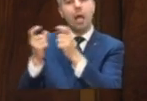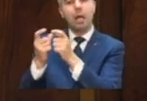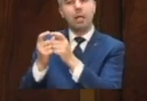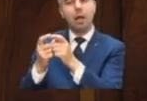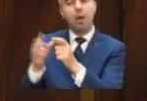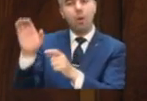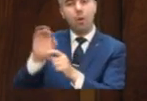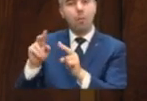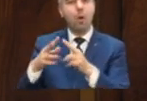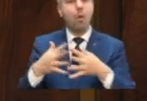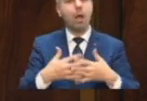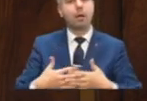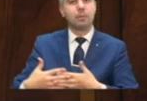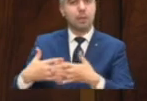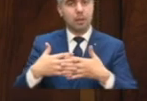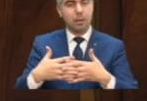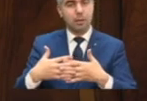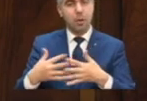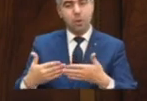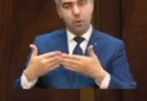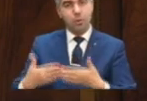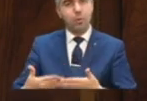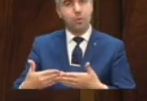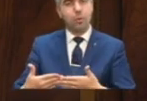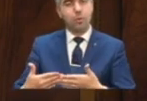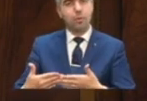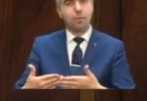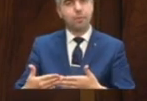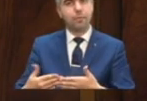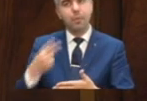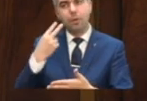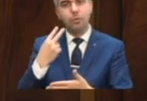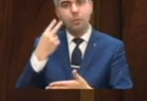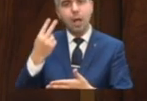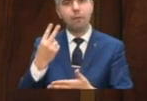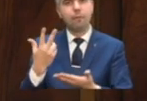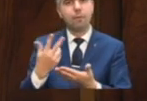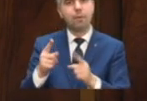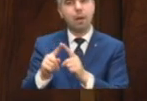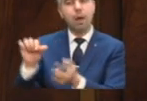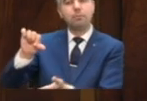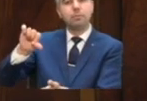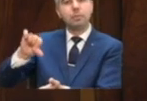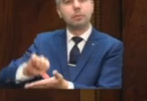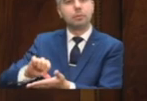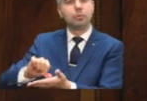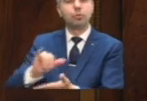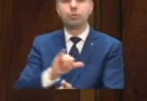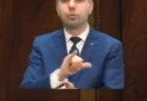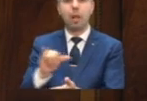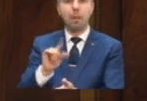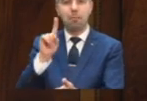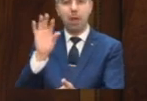أمريكا. فاليوم خاصنا نشوفوا هما بنفسهم كيشوفوا كيفاش يديروا توطين، ولكن ما غادي كلهمش يديروه